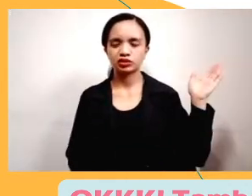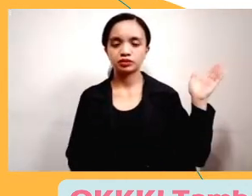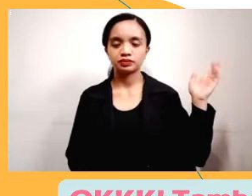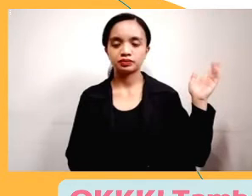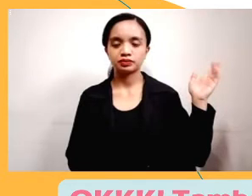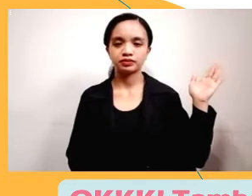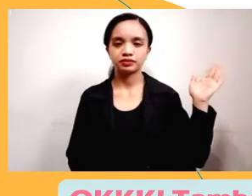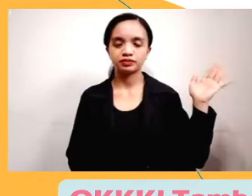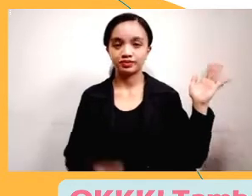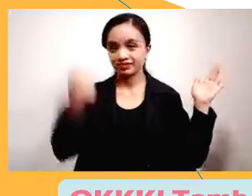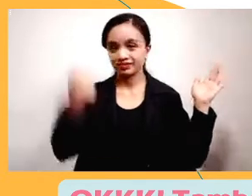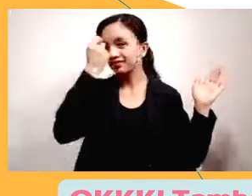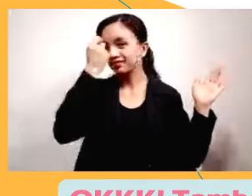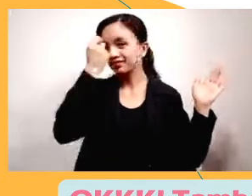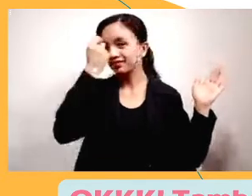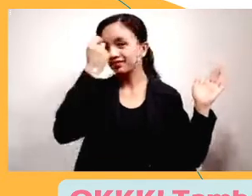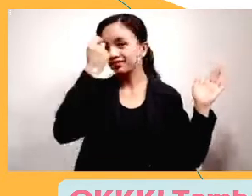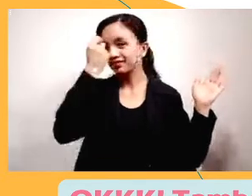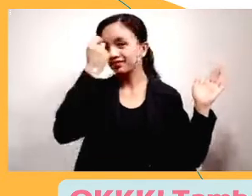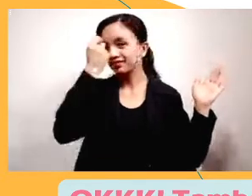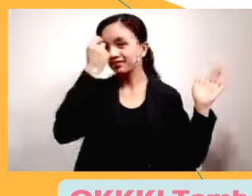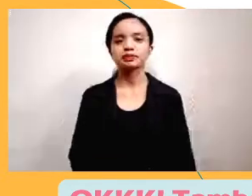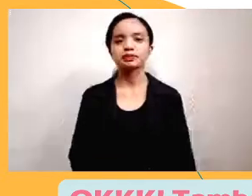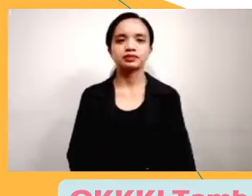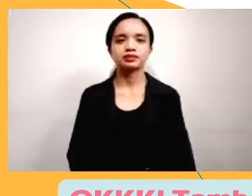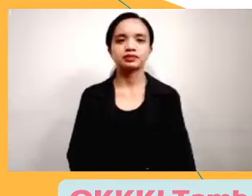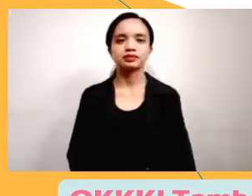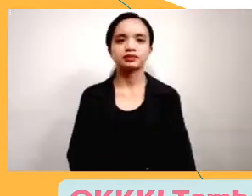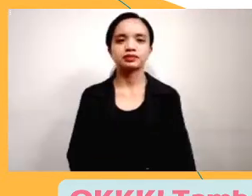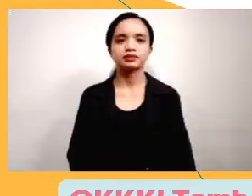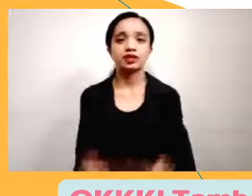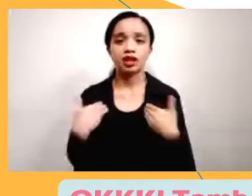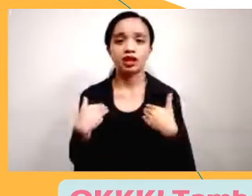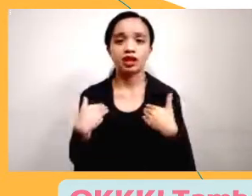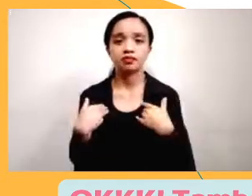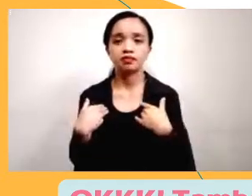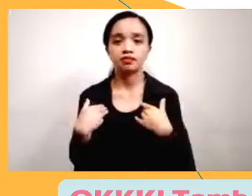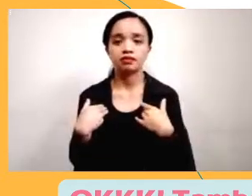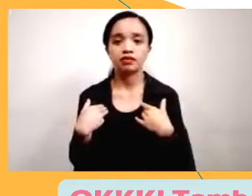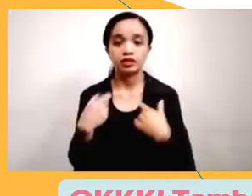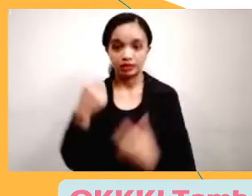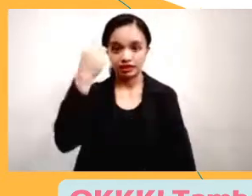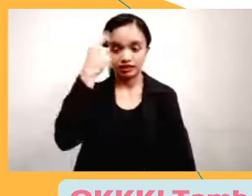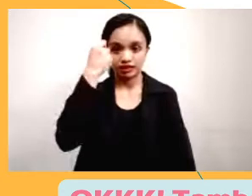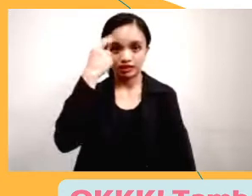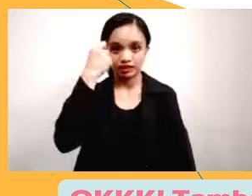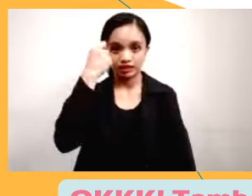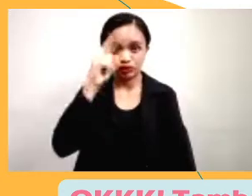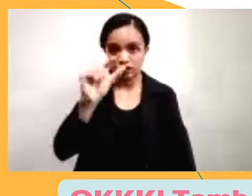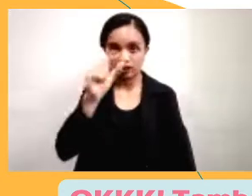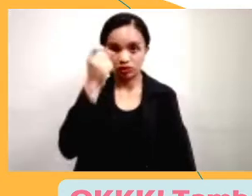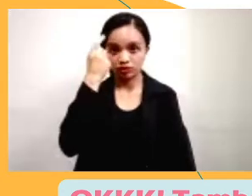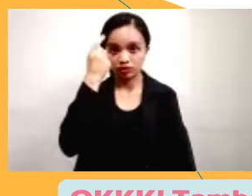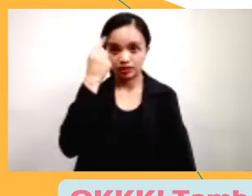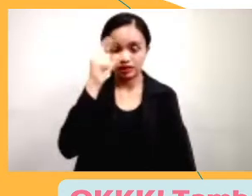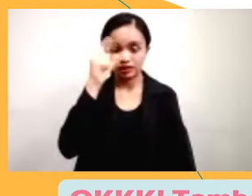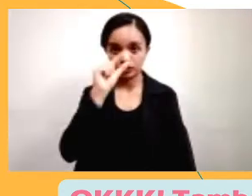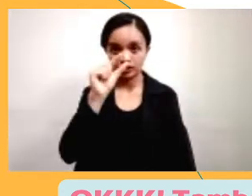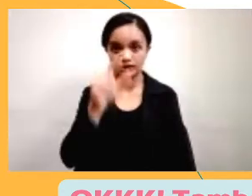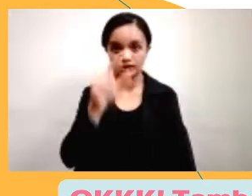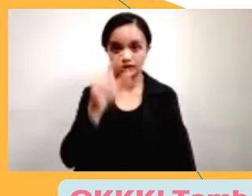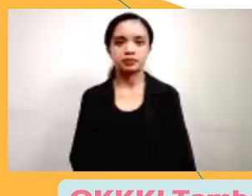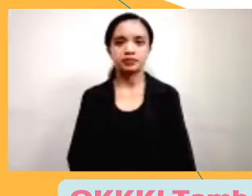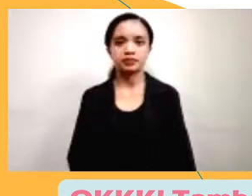Nakuha ba? So, meron ba tayong naintindihan ng konti doon? Ha? Isa